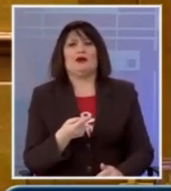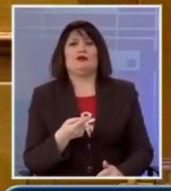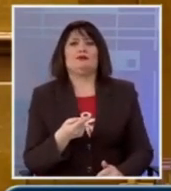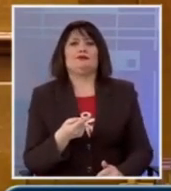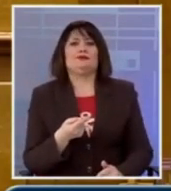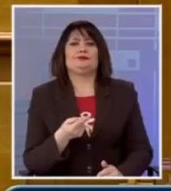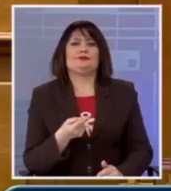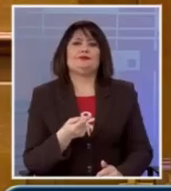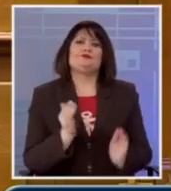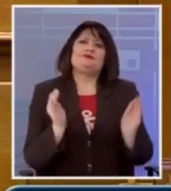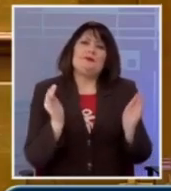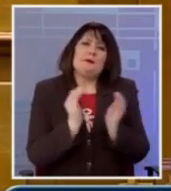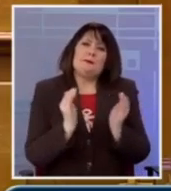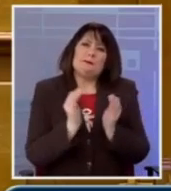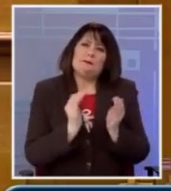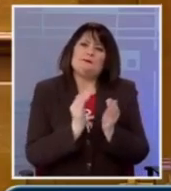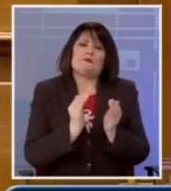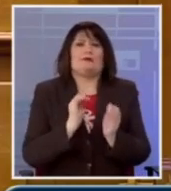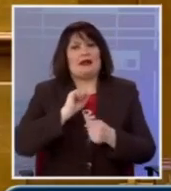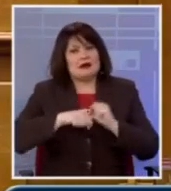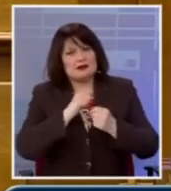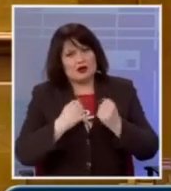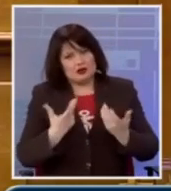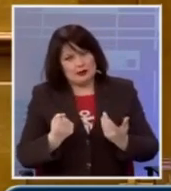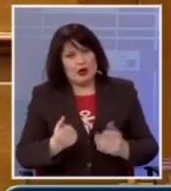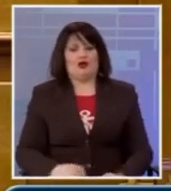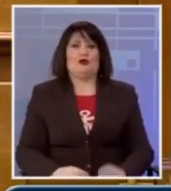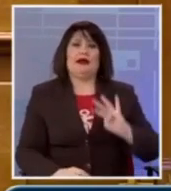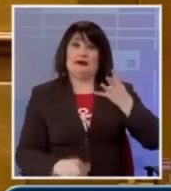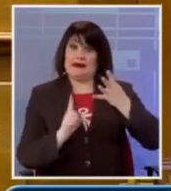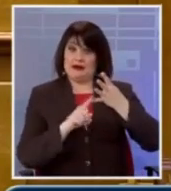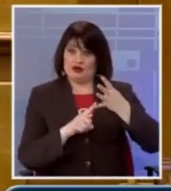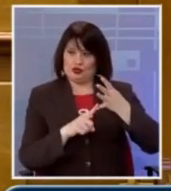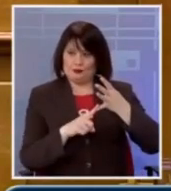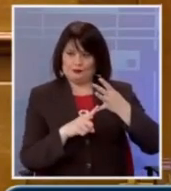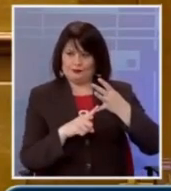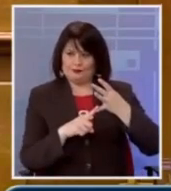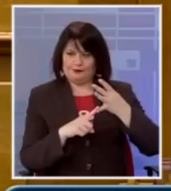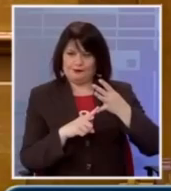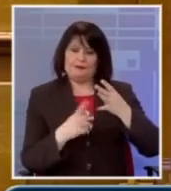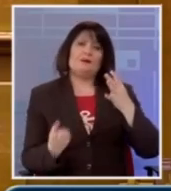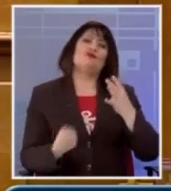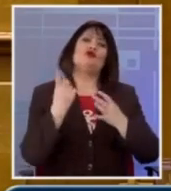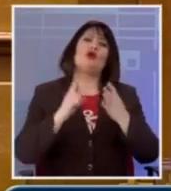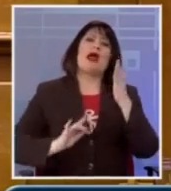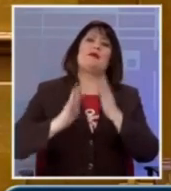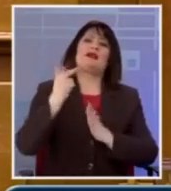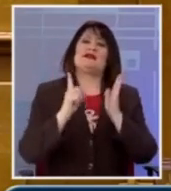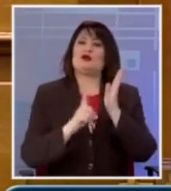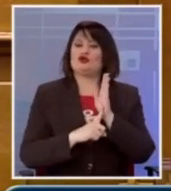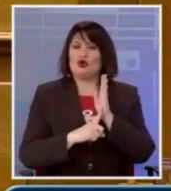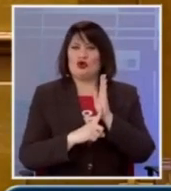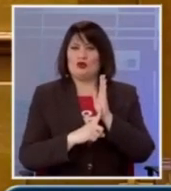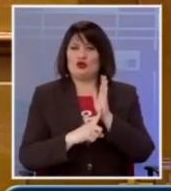στην μικρομεσαία δραστηριότητά μας. Το μη τέταρτη. νέος αναπτυξιακός νόμος,